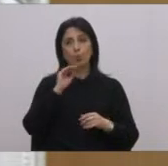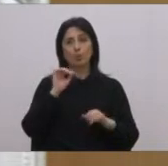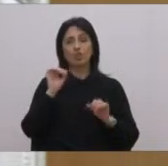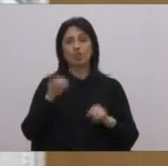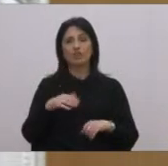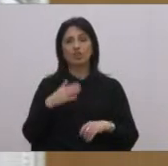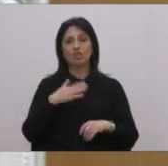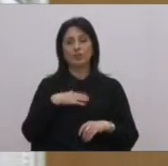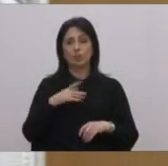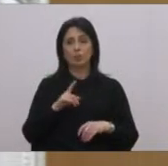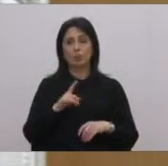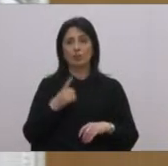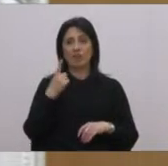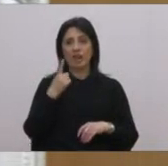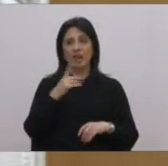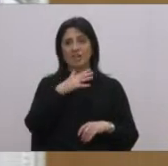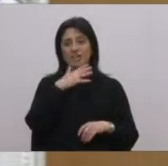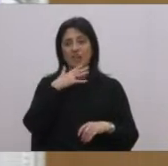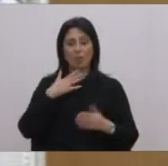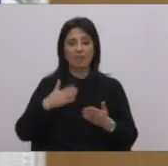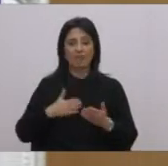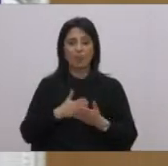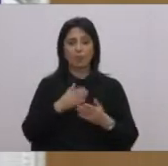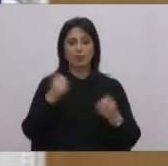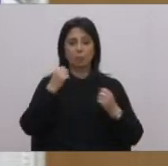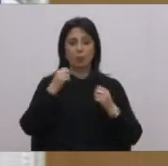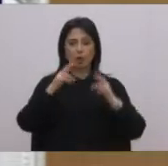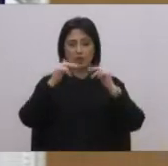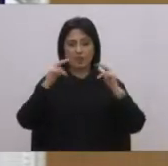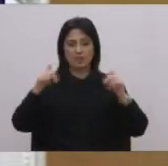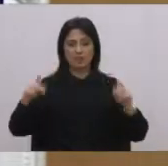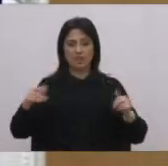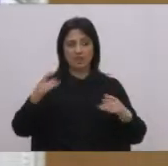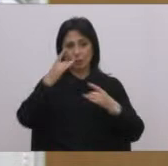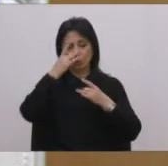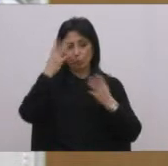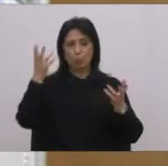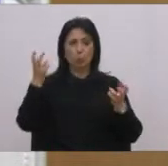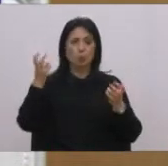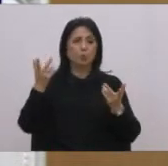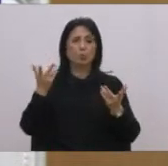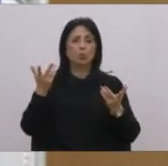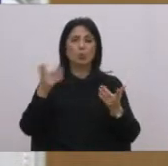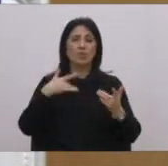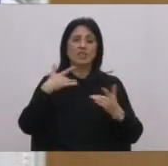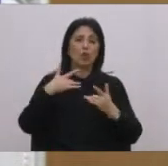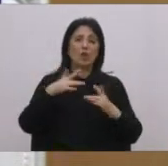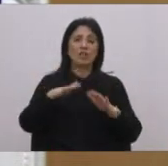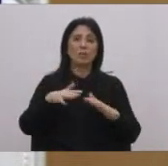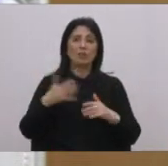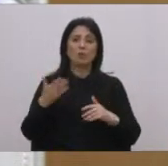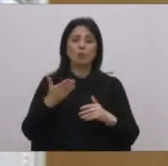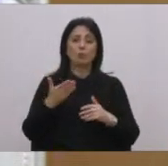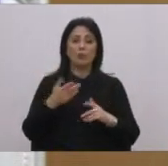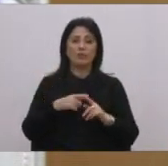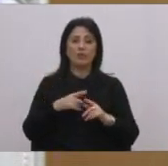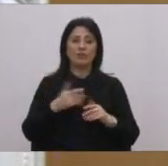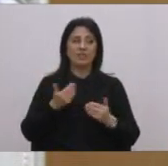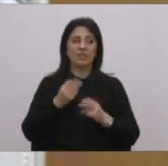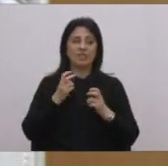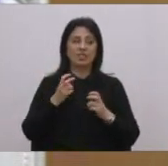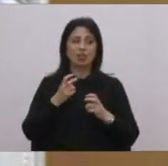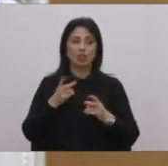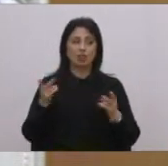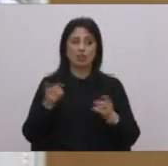ševzlep, ce n-ar ertim raval funcțiuri, sportul sa sahle, culturul da sa se buleba, to e sa concertul, dar bazi romanic, sa si soț hlote